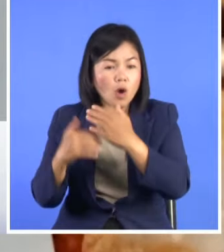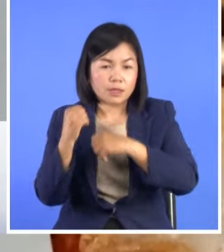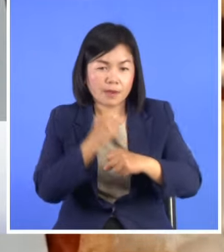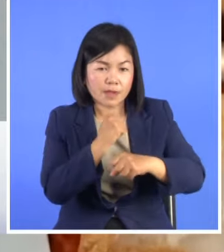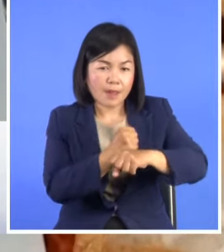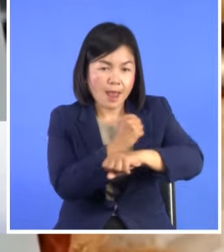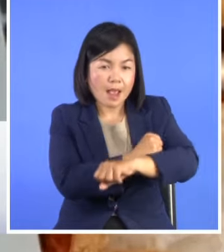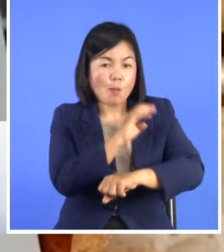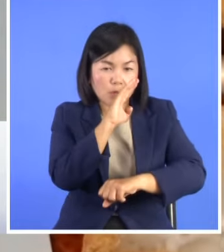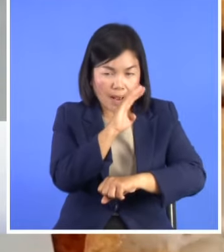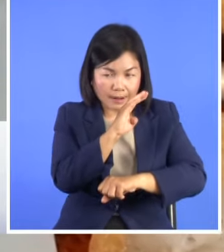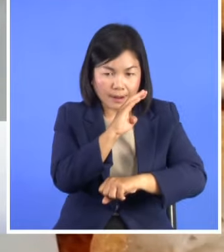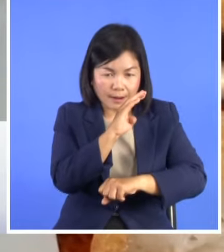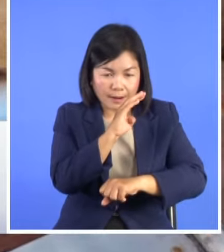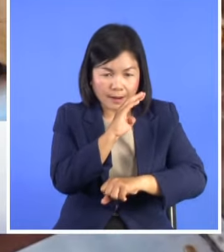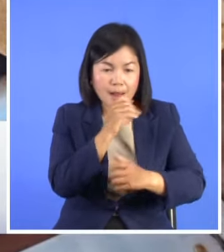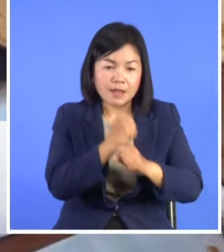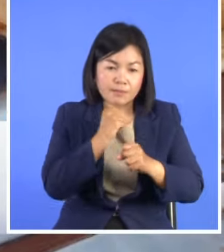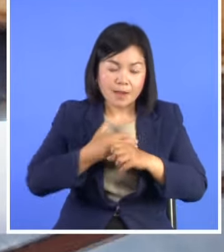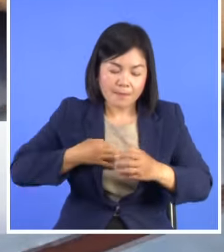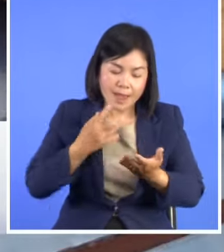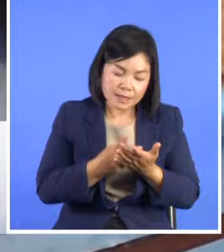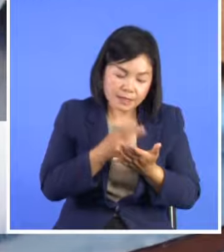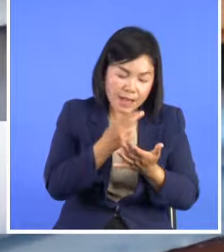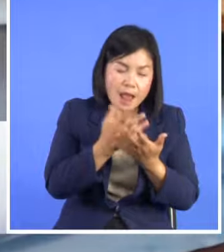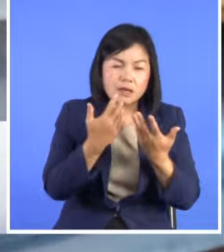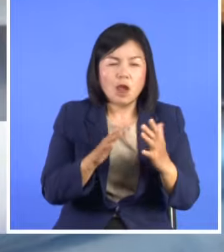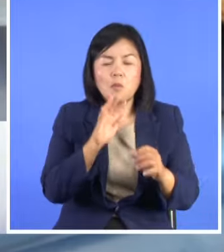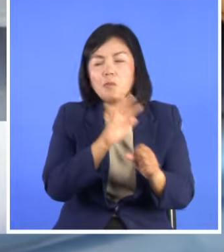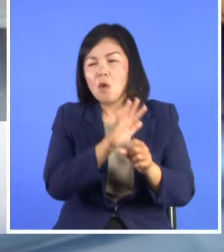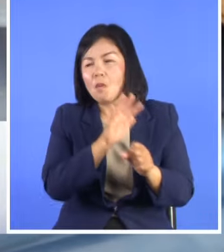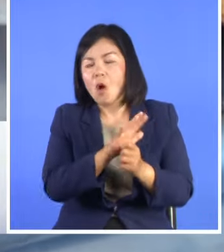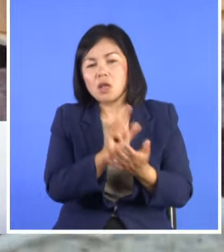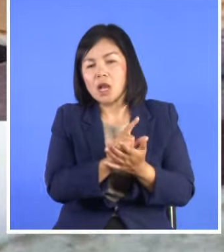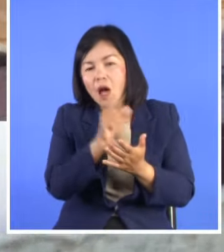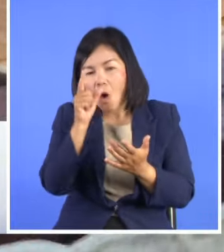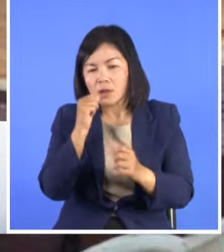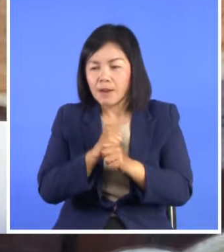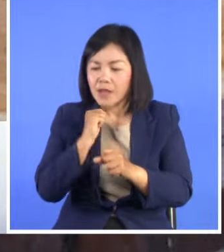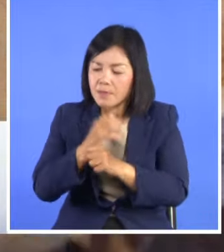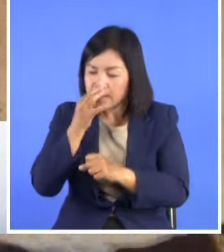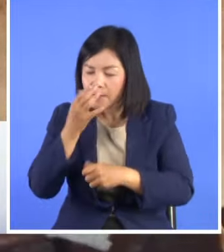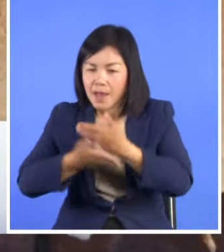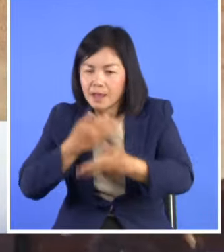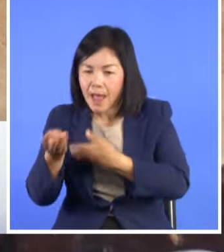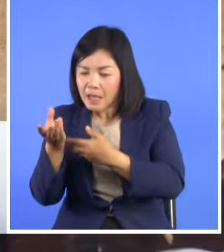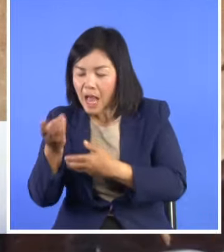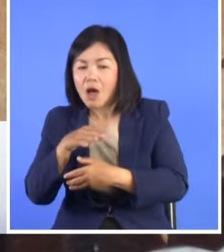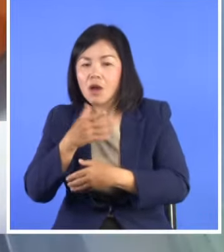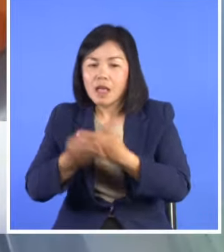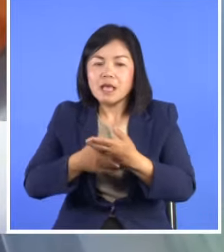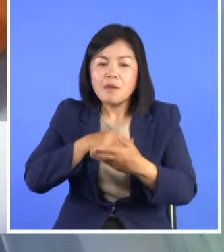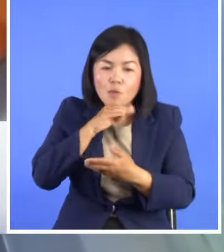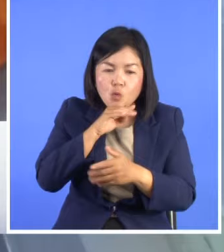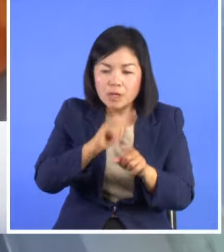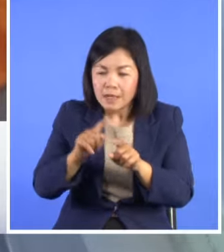ทนะคะแล้วก็มีออกแบบเสื้อผ้าส่งออร์แกนไนซ์พอถึงจุดอิ่มตัวอยากทำอาชีพอิสระเอามาขายข้าวหน้าไก่ขายหมูเกาหลีที่หน้าบ้าน